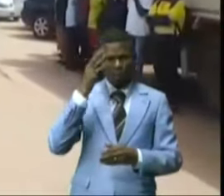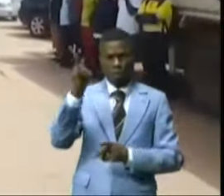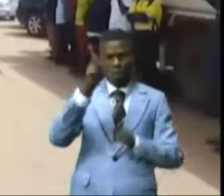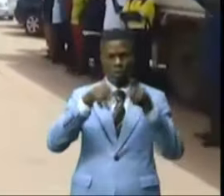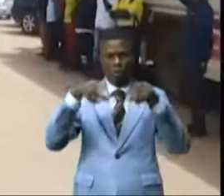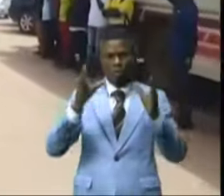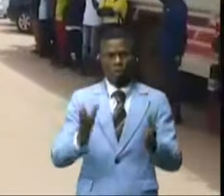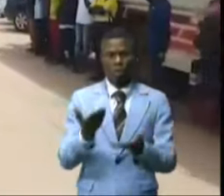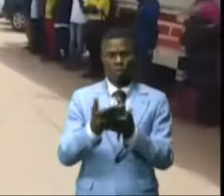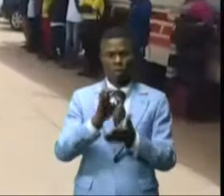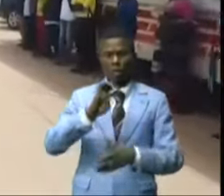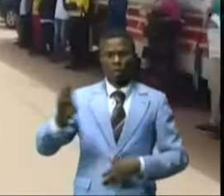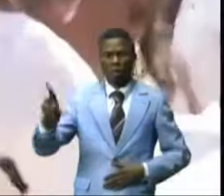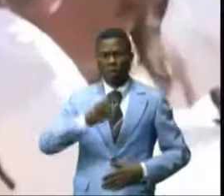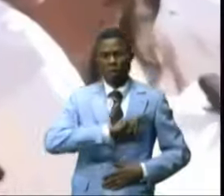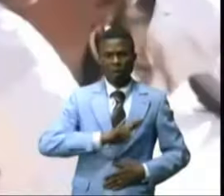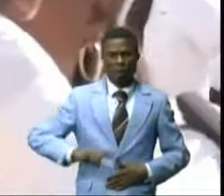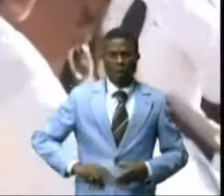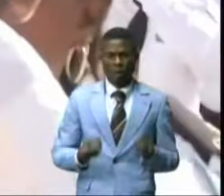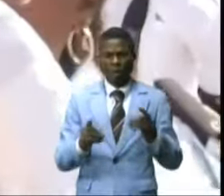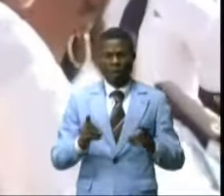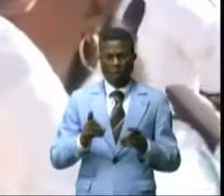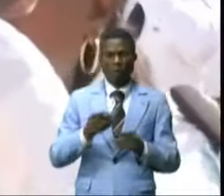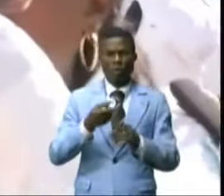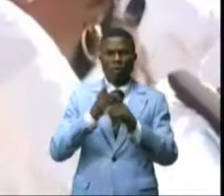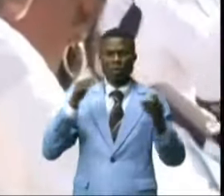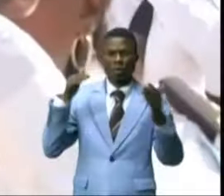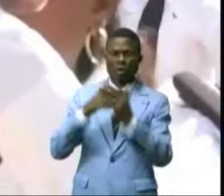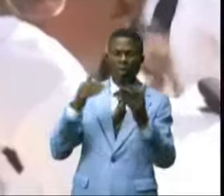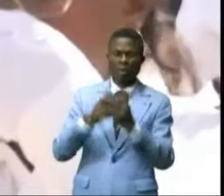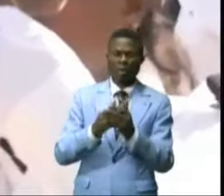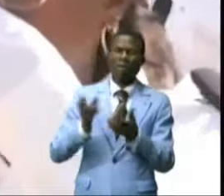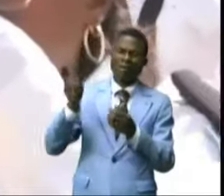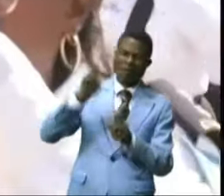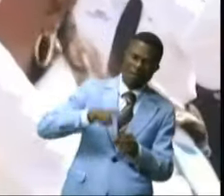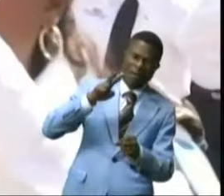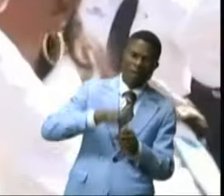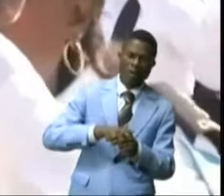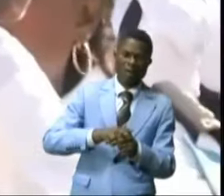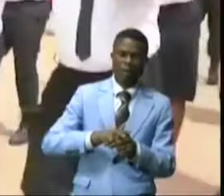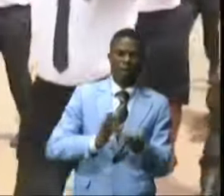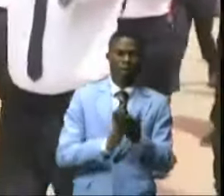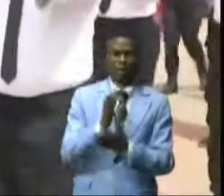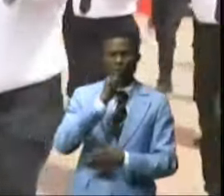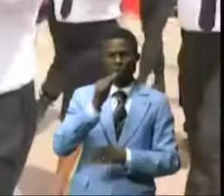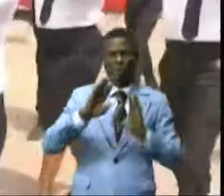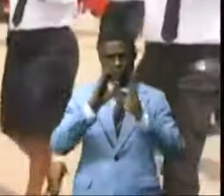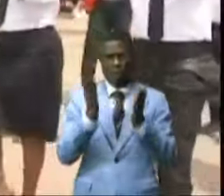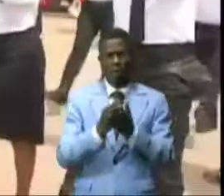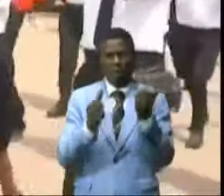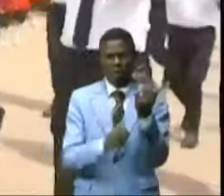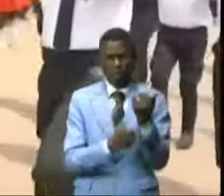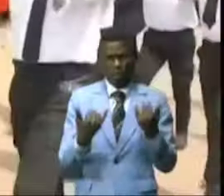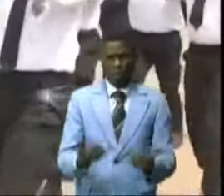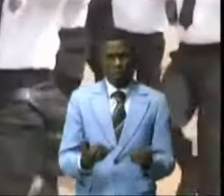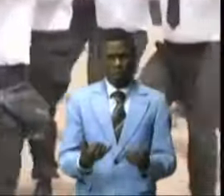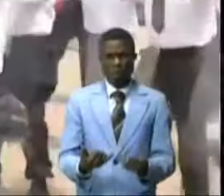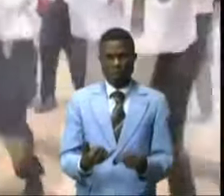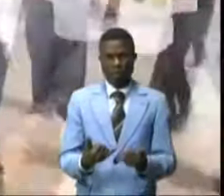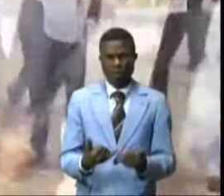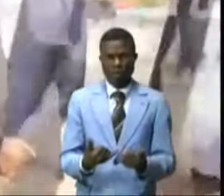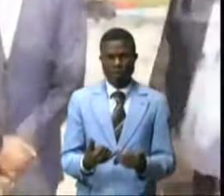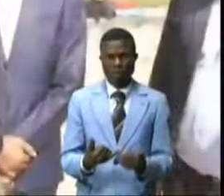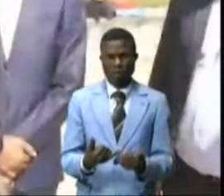compatriotes de l'Est de la République fauchés par une agression brutale et injuste et à tous ceux qui en ce moment ploient sous